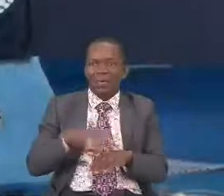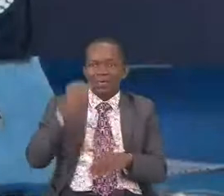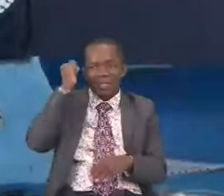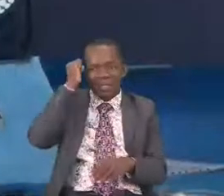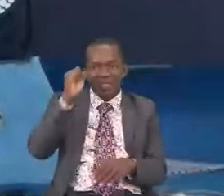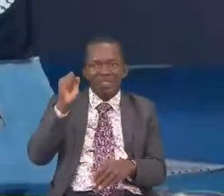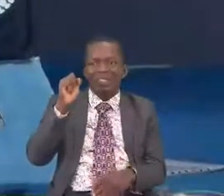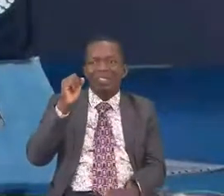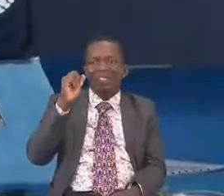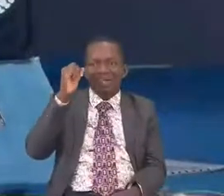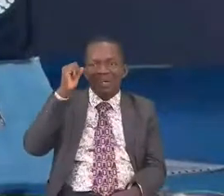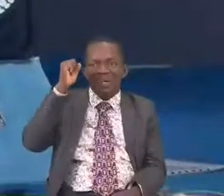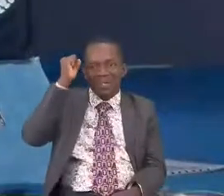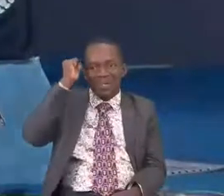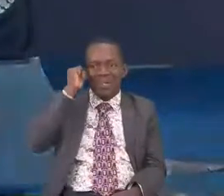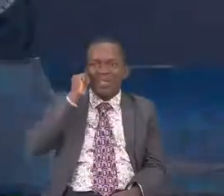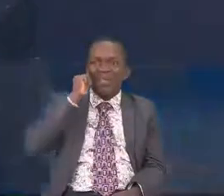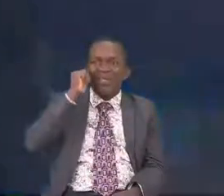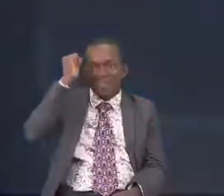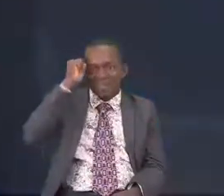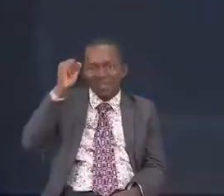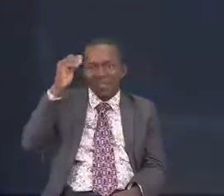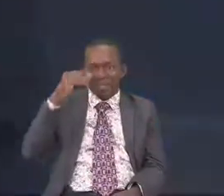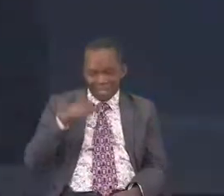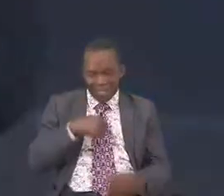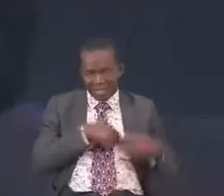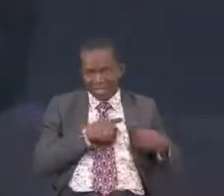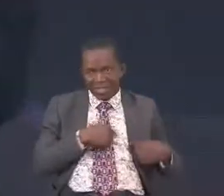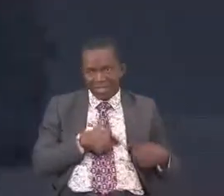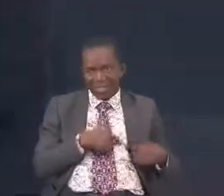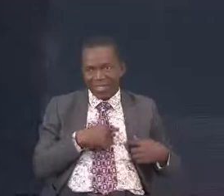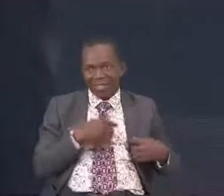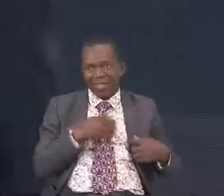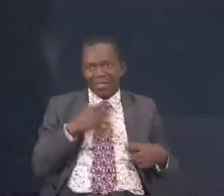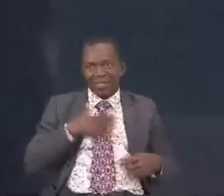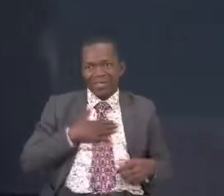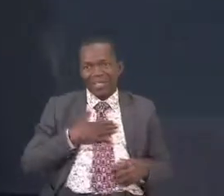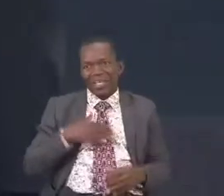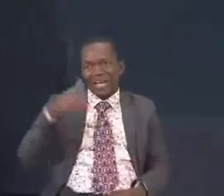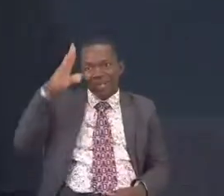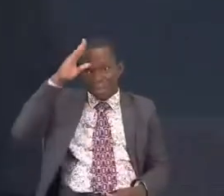elle est allée là, elle a mis la main et le monsieur est tombé par terre immédiatement.